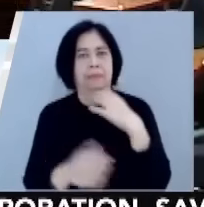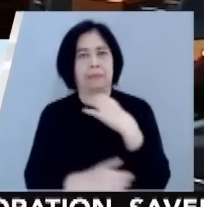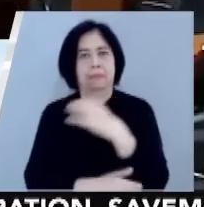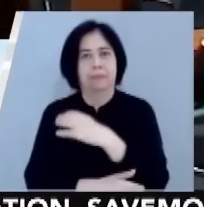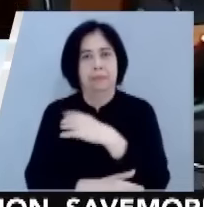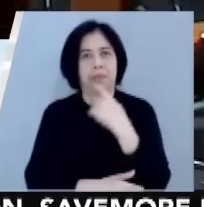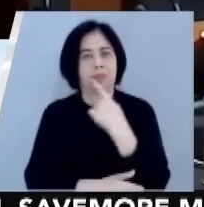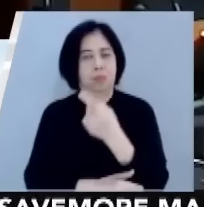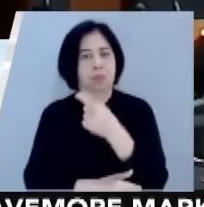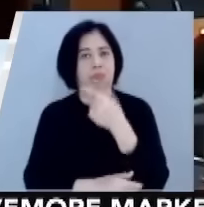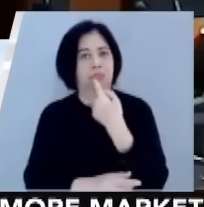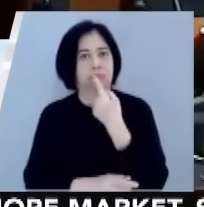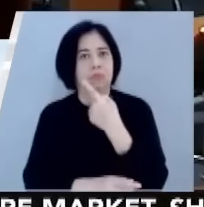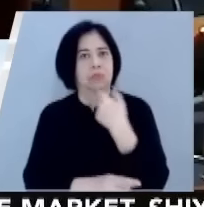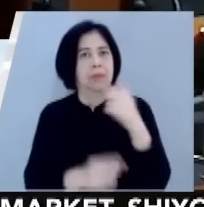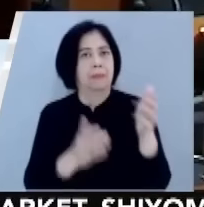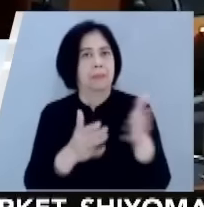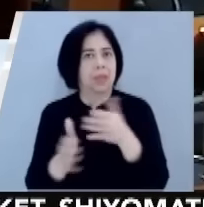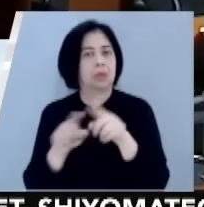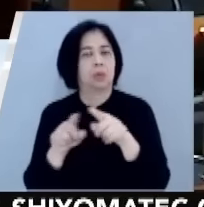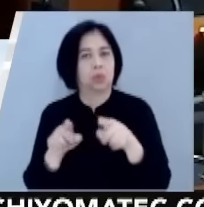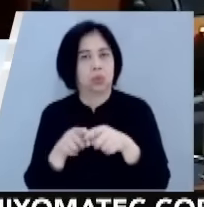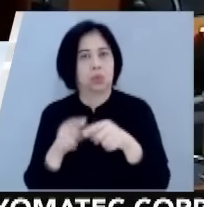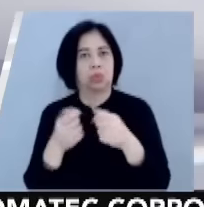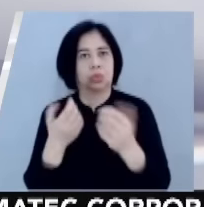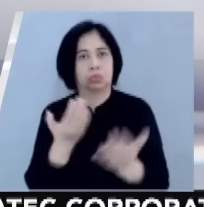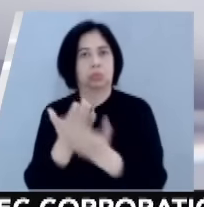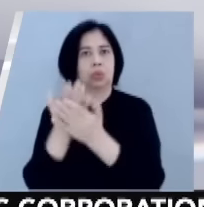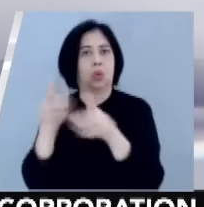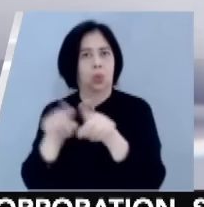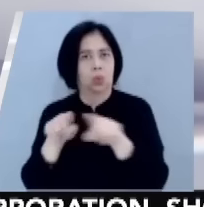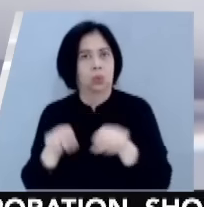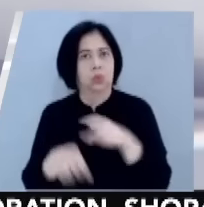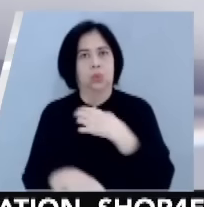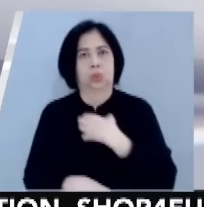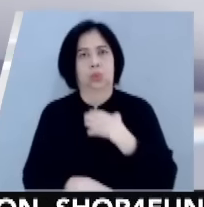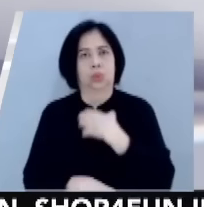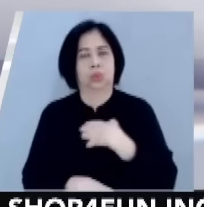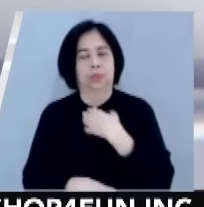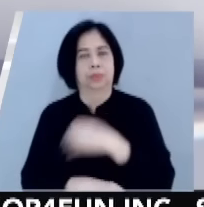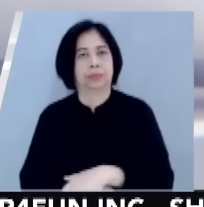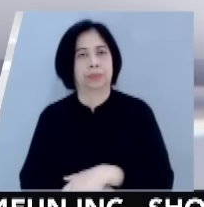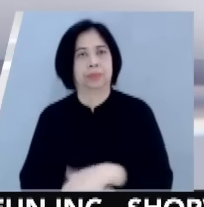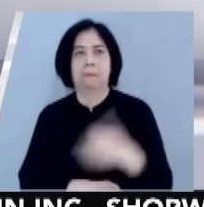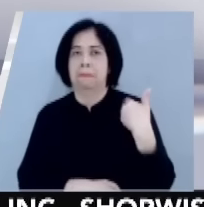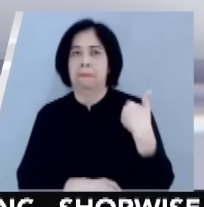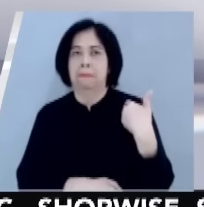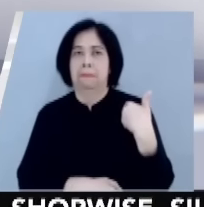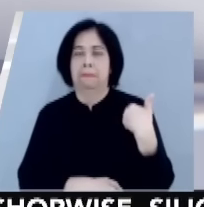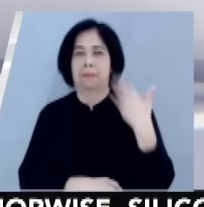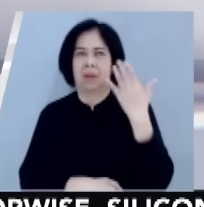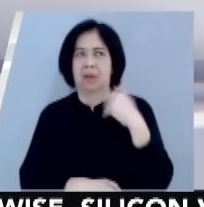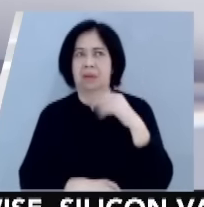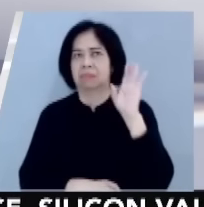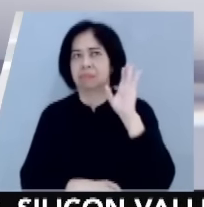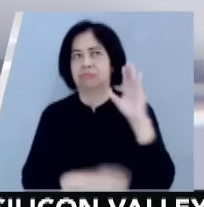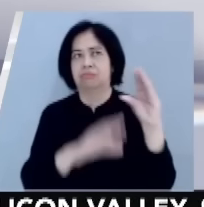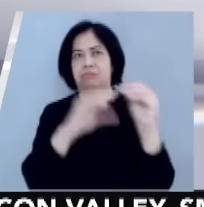sa kanyang may balak din silang maghain ng reklamo. Hindi pa kasi may balita kami na may